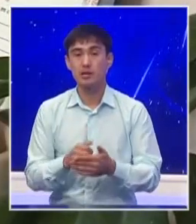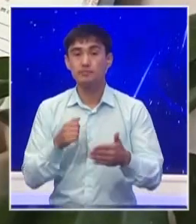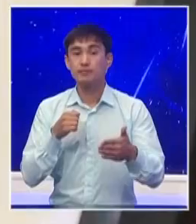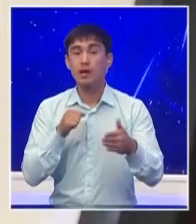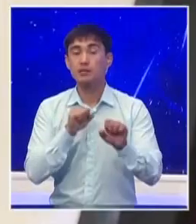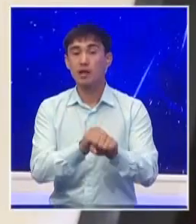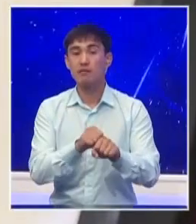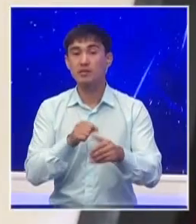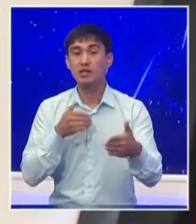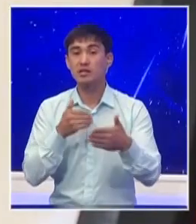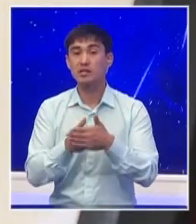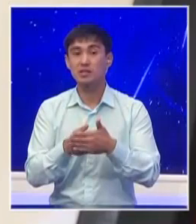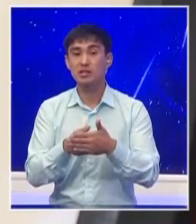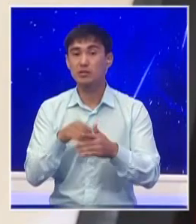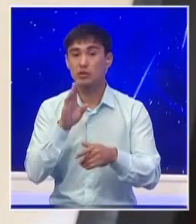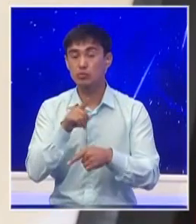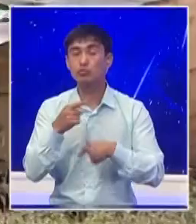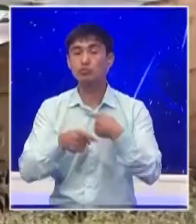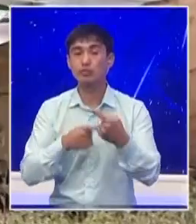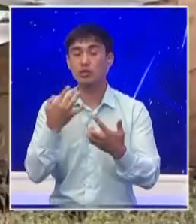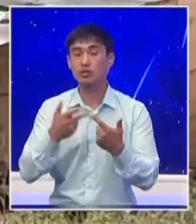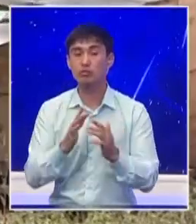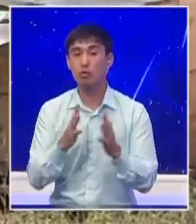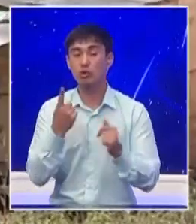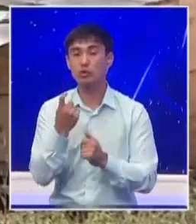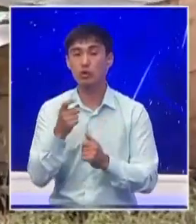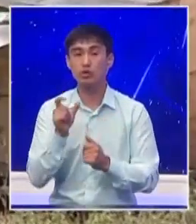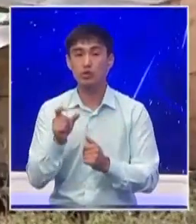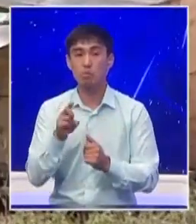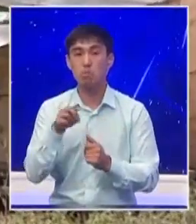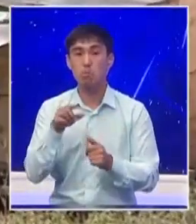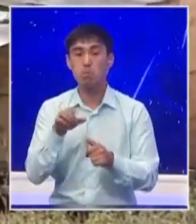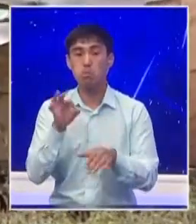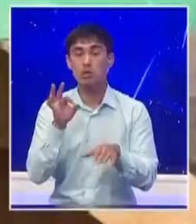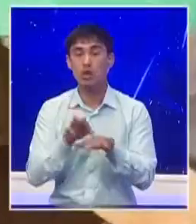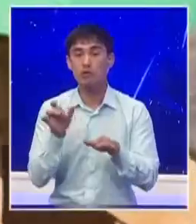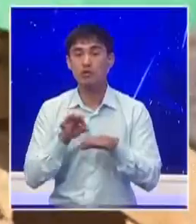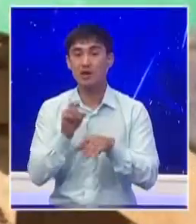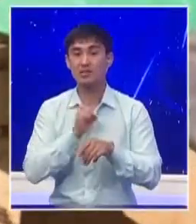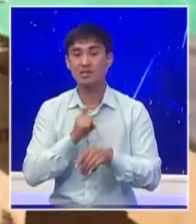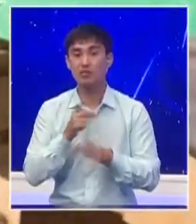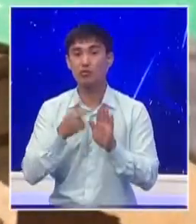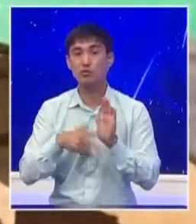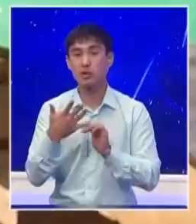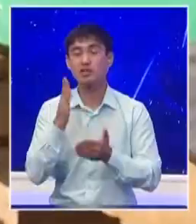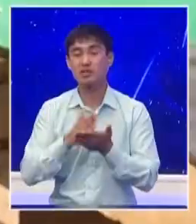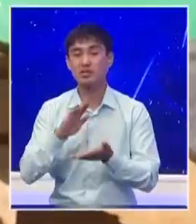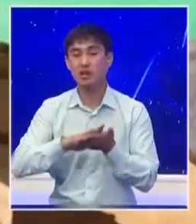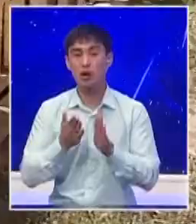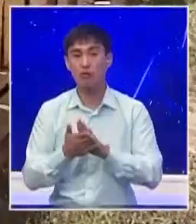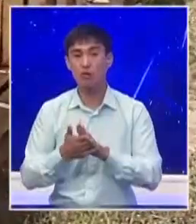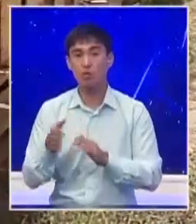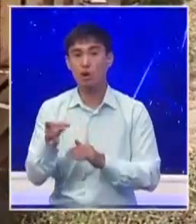на производстве не намерены. На сегодня в районе насчитывается более 100 пчеловодческих хозяйств. 85 из них имеют договор с